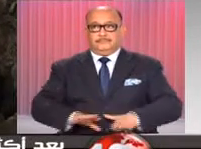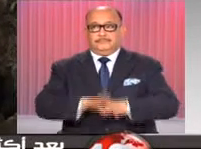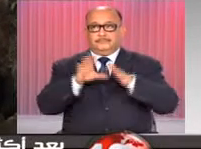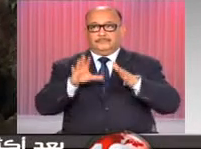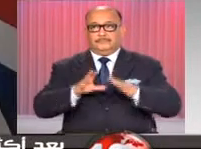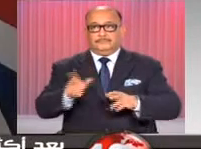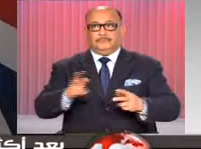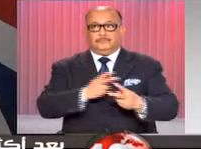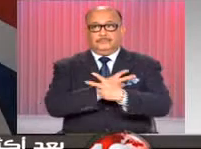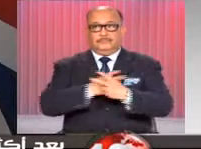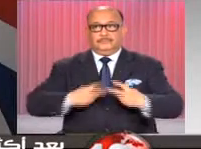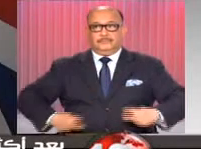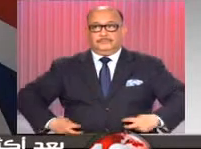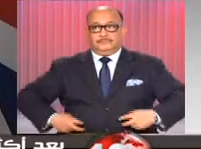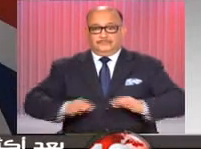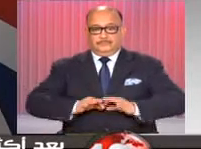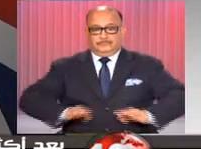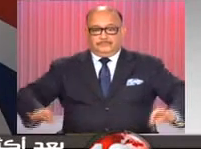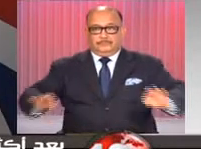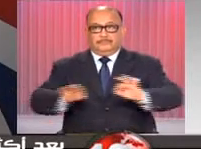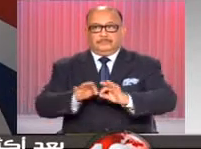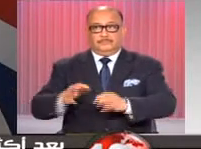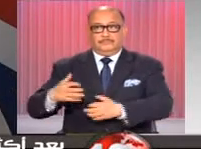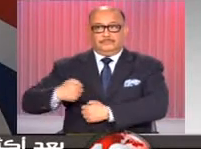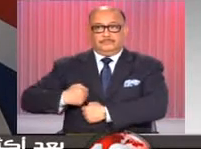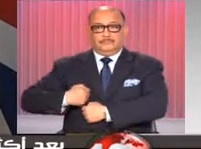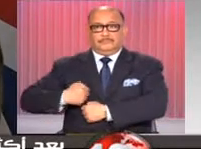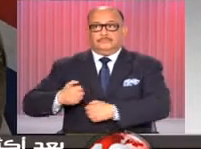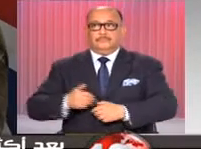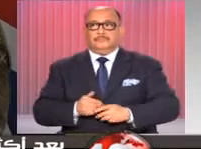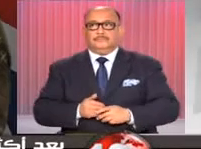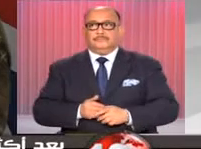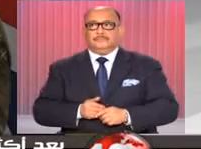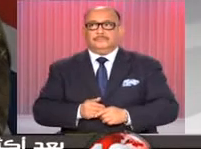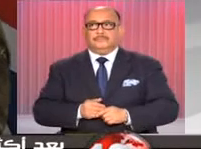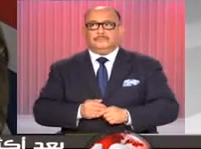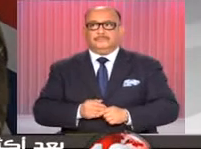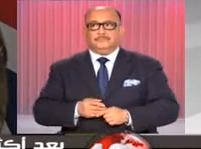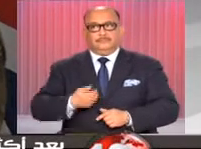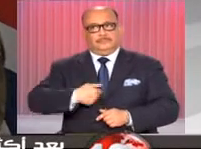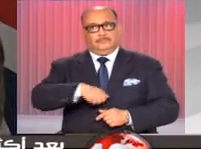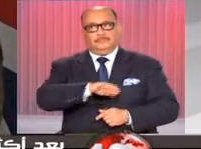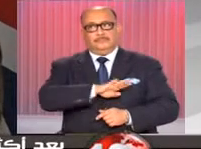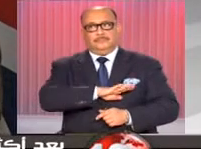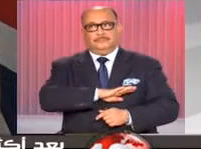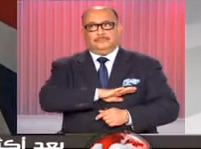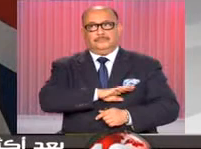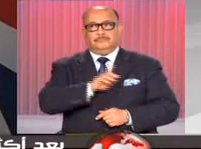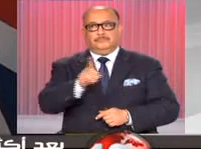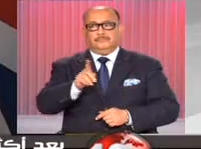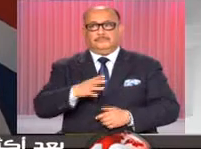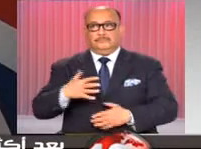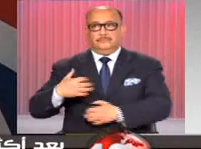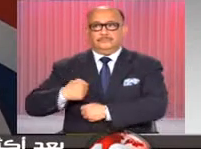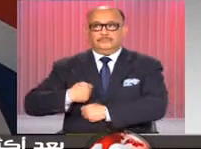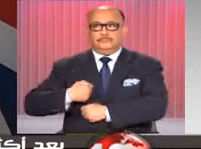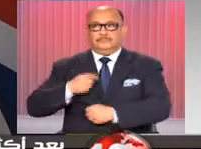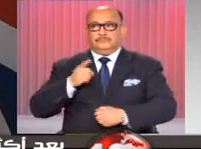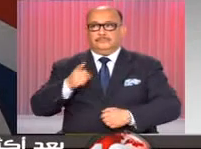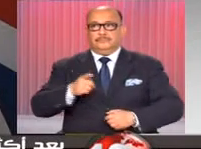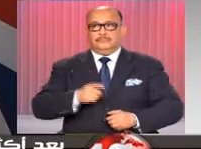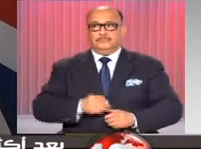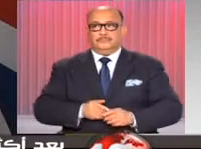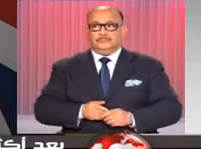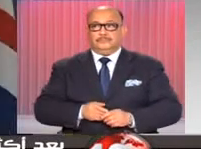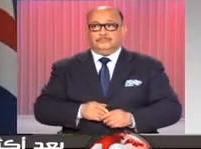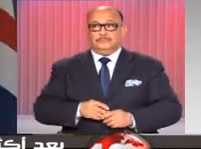أمريكية. وسيبقى نحو 13 ألفا من القوات الأجنبية غالبيتهم أمريكيون في البلاد ضمن بعثة